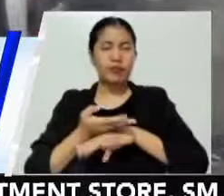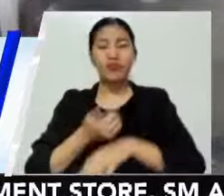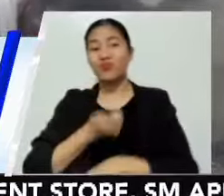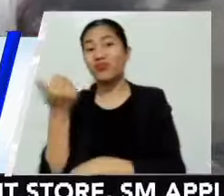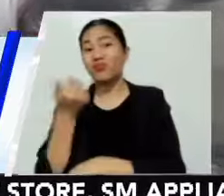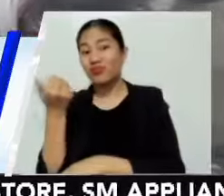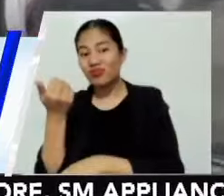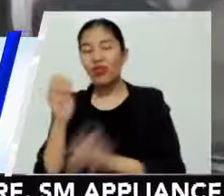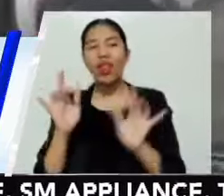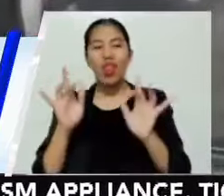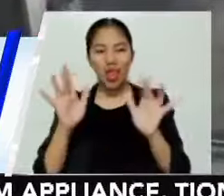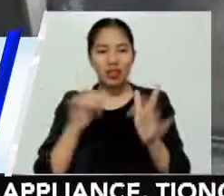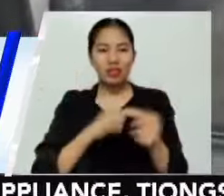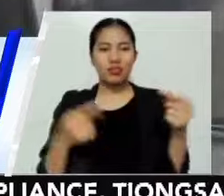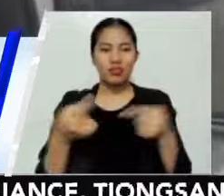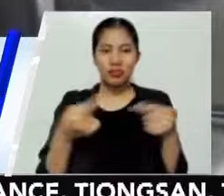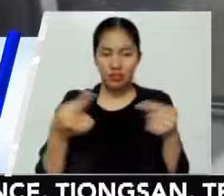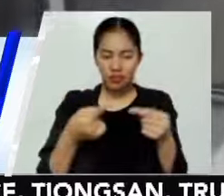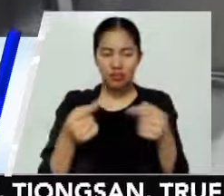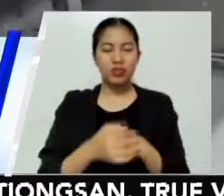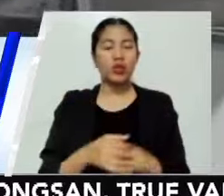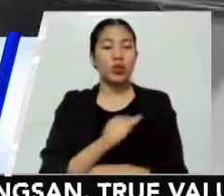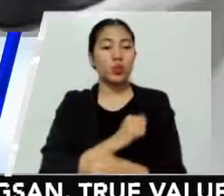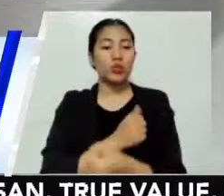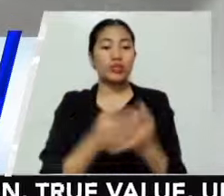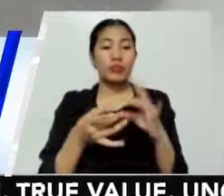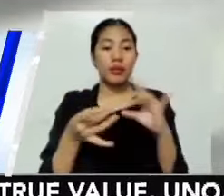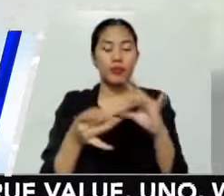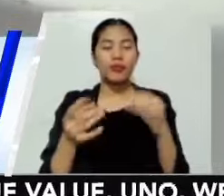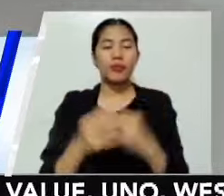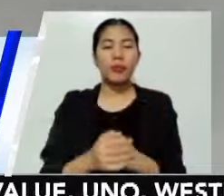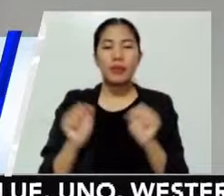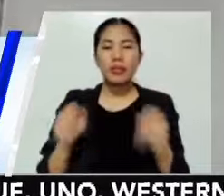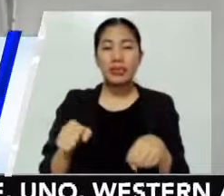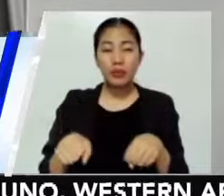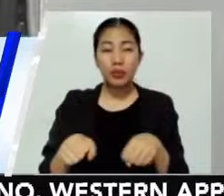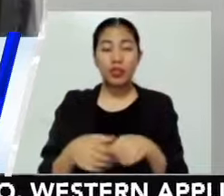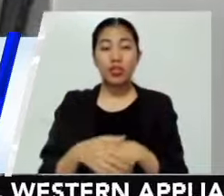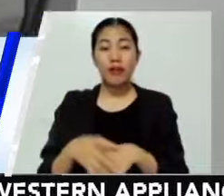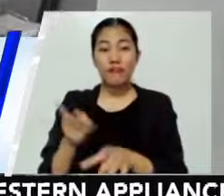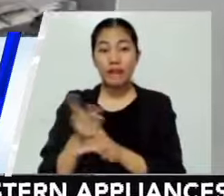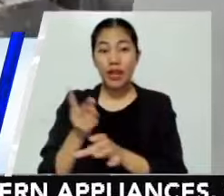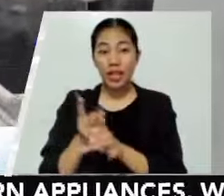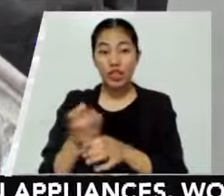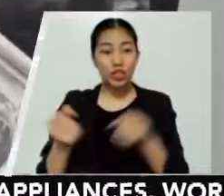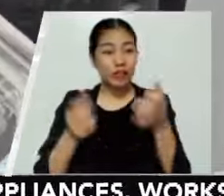pa. Ayon sa mga otoridad, posibleng nakatulog ang driver ng van. Hindi po siya nagbigay ng pahayag.